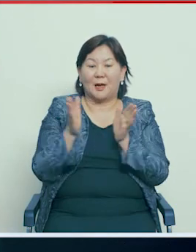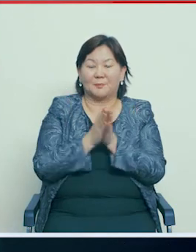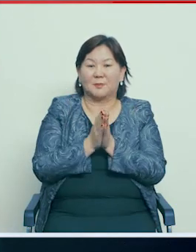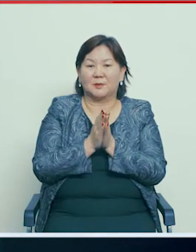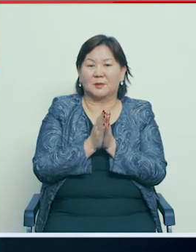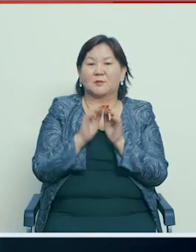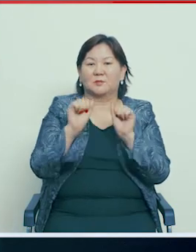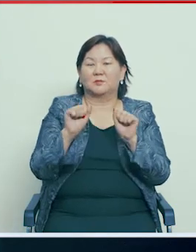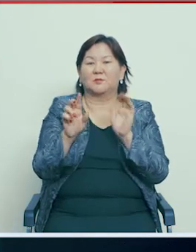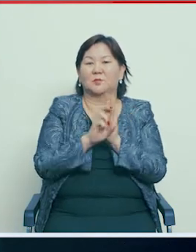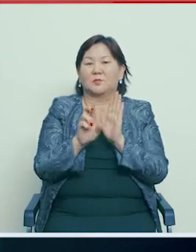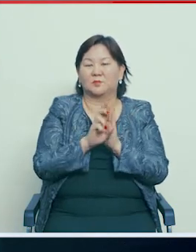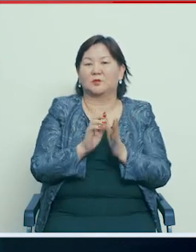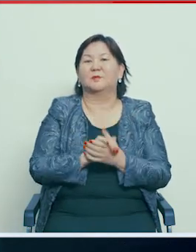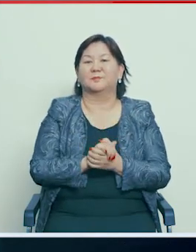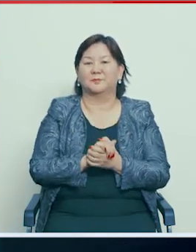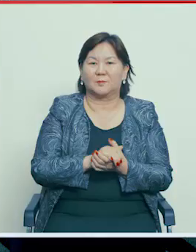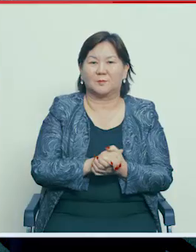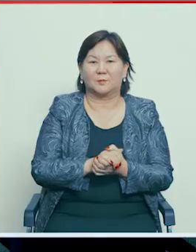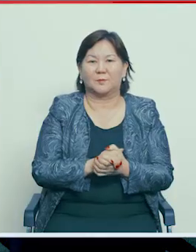бол олон юм хийх боломжтой.